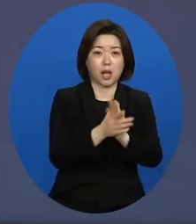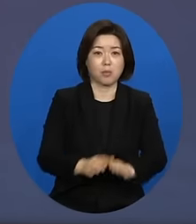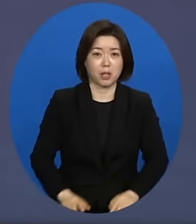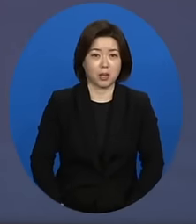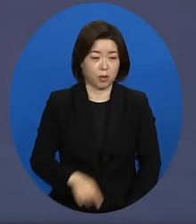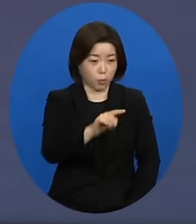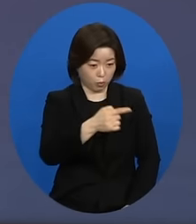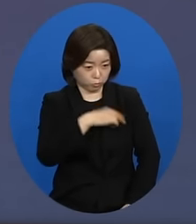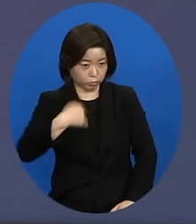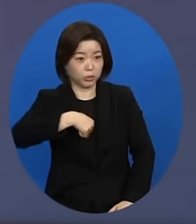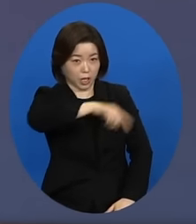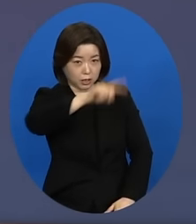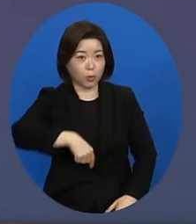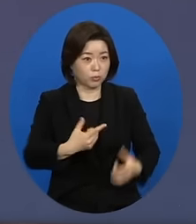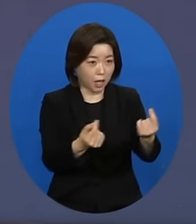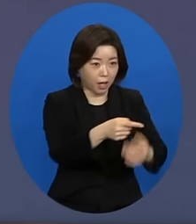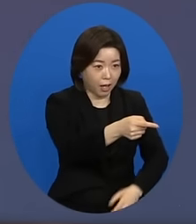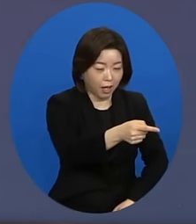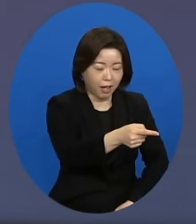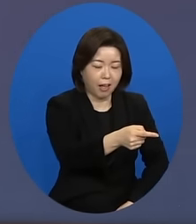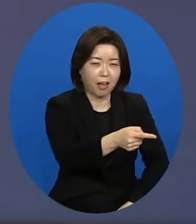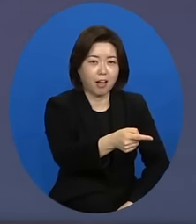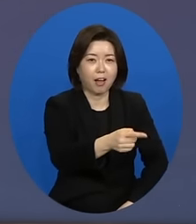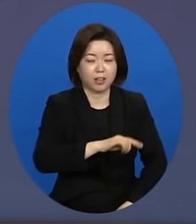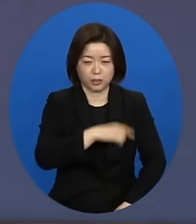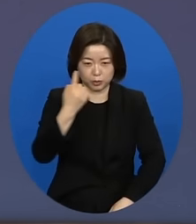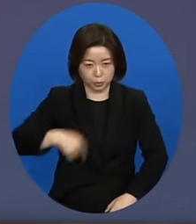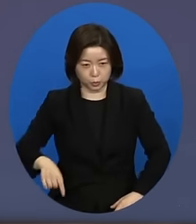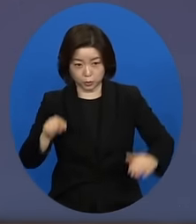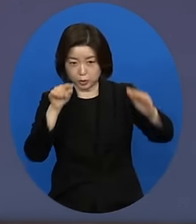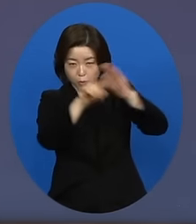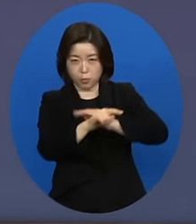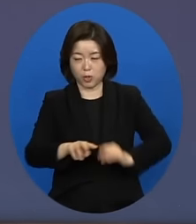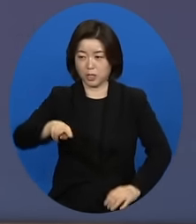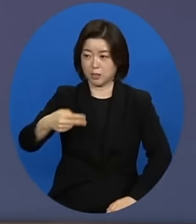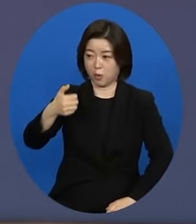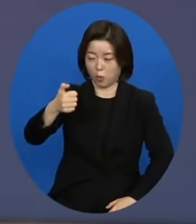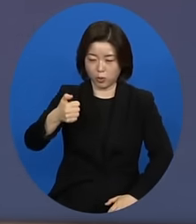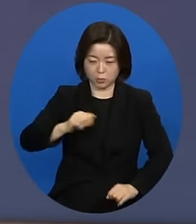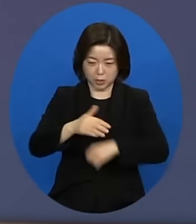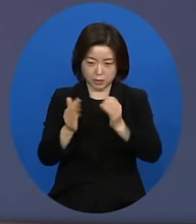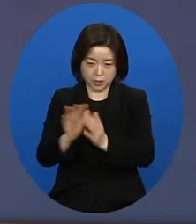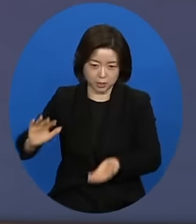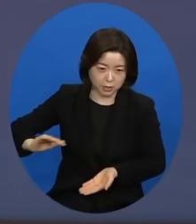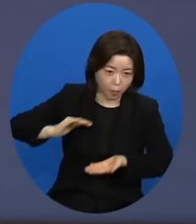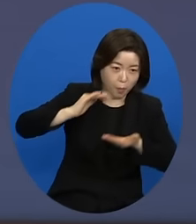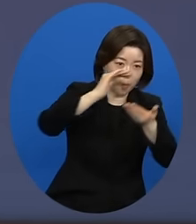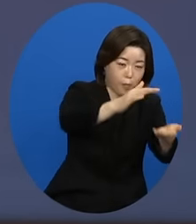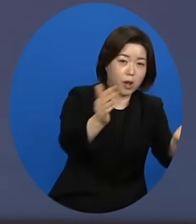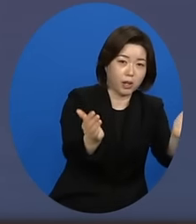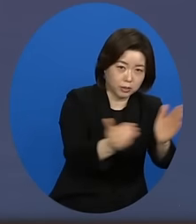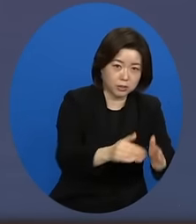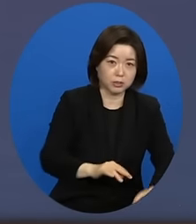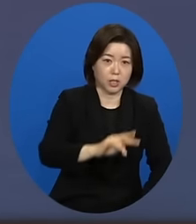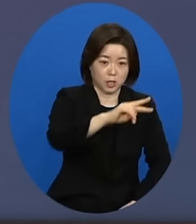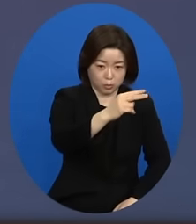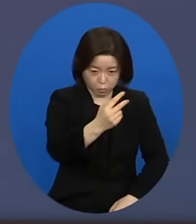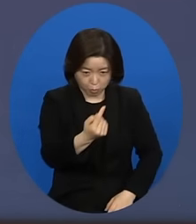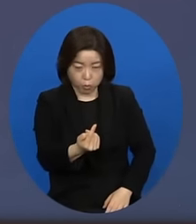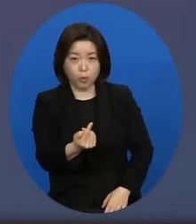중국에 다녀오신 분이네. 중국에 들어갔습니다. 250권을 주었습니다. 그걸로 끝났어요. 그리고